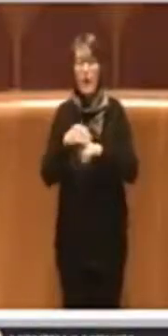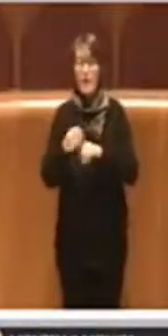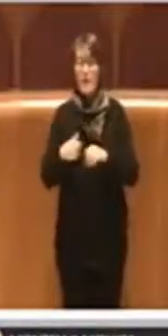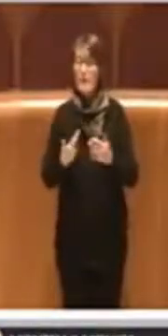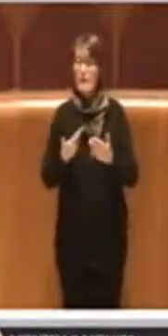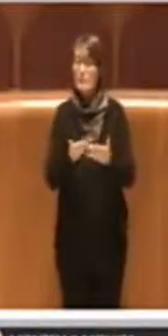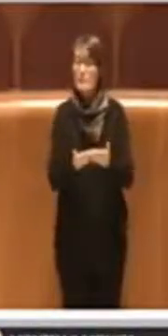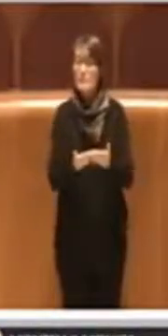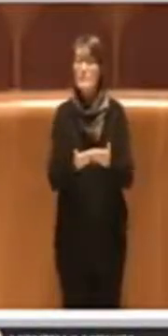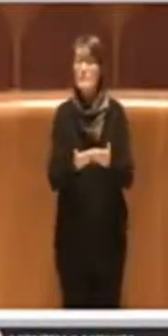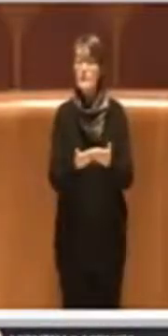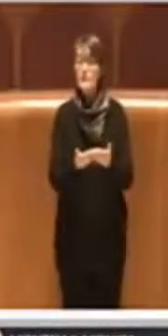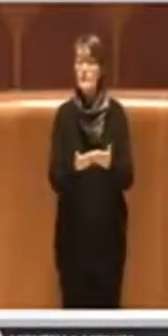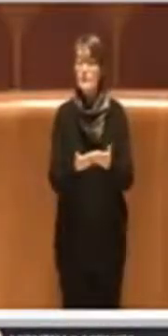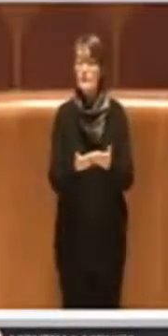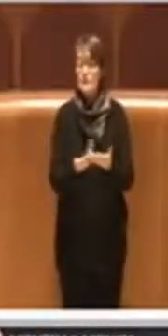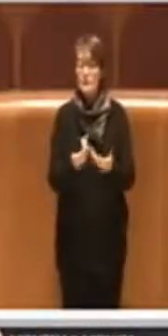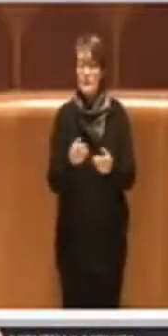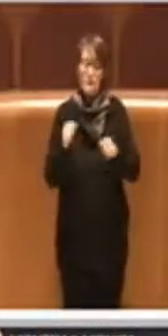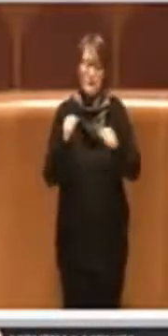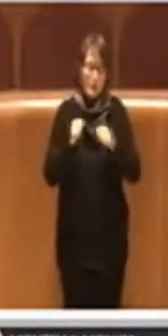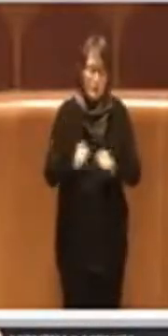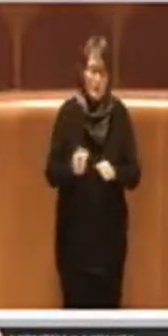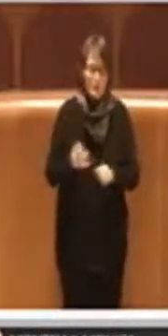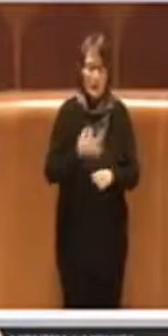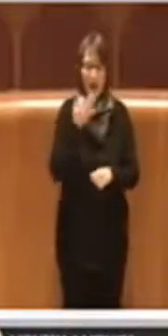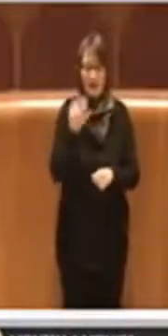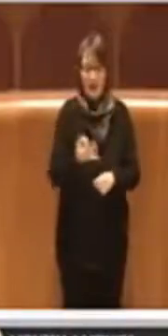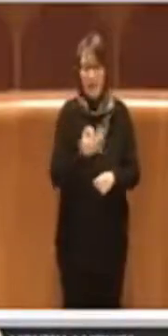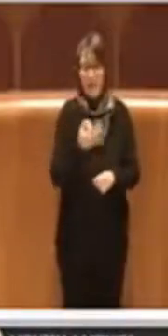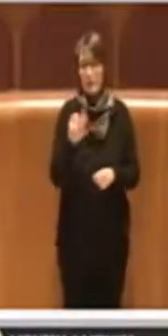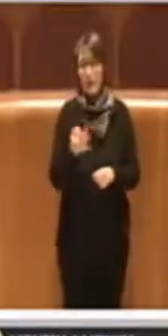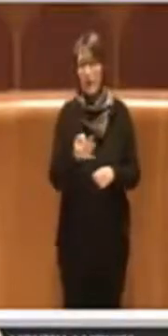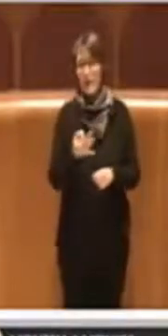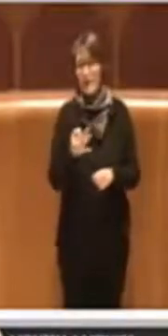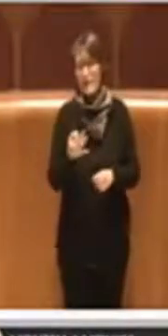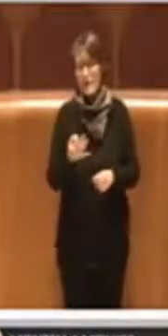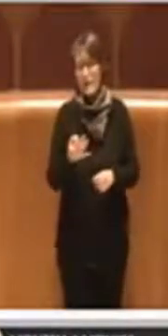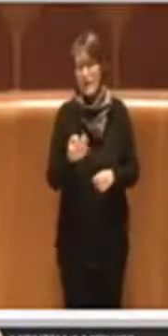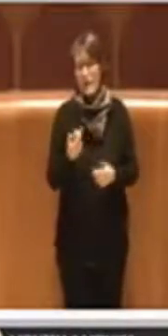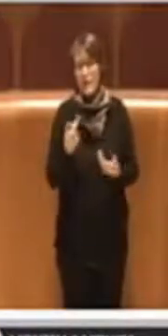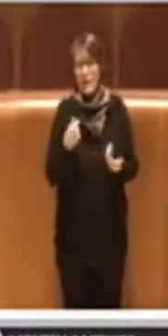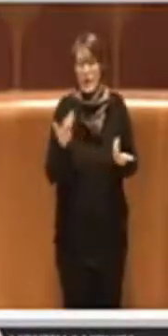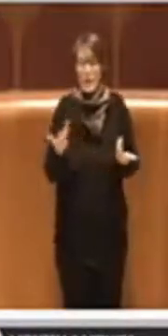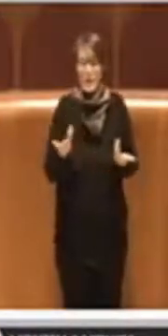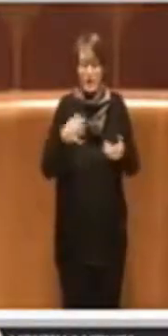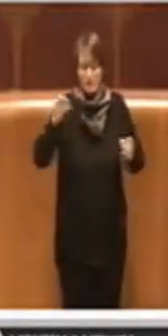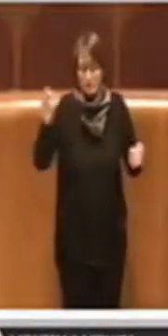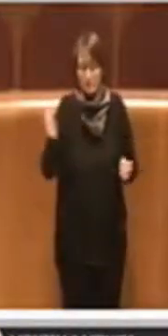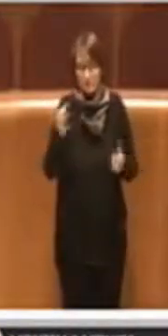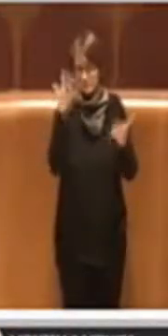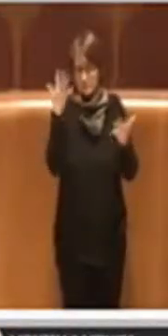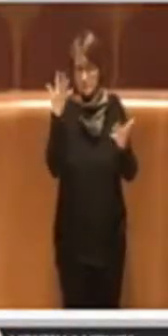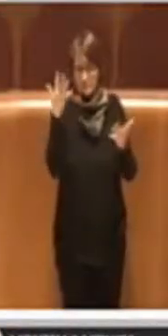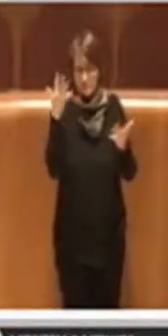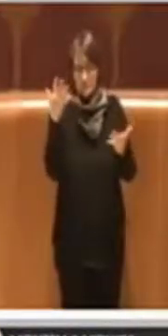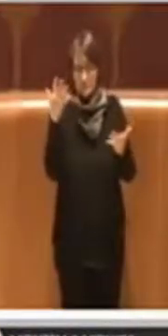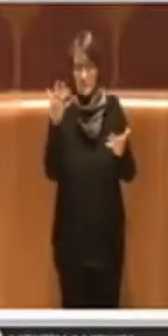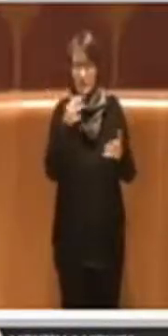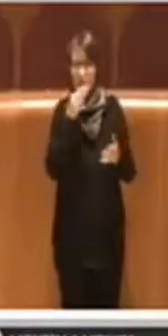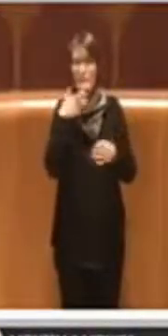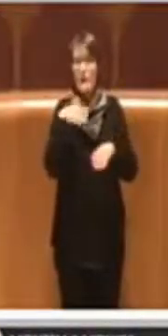possibilità, sempre questa, sempre residuale, sempre molto diciamo da prendere con le pinze, quindi da non utilizzare in